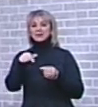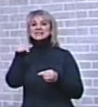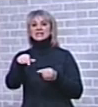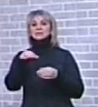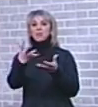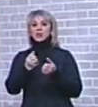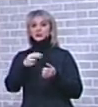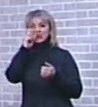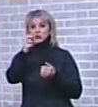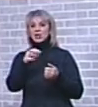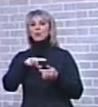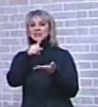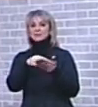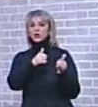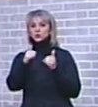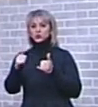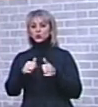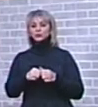же получить государственную муниципальную услугу.